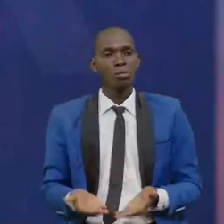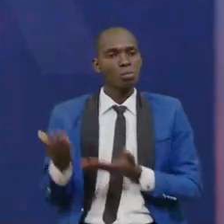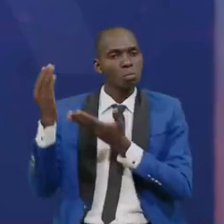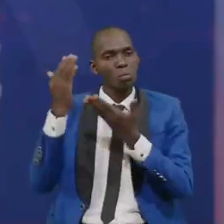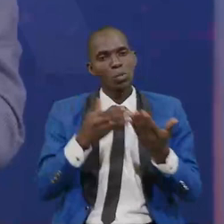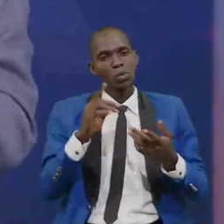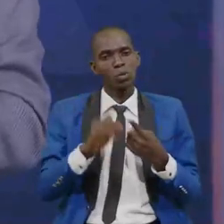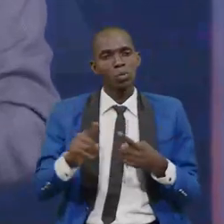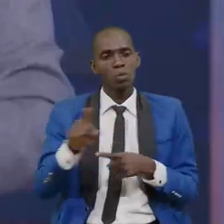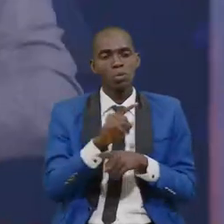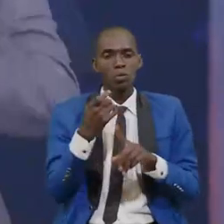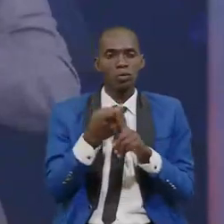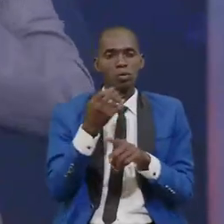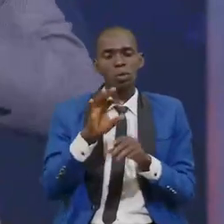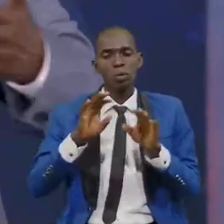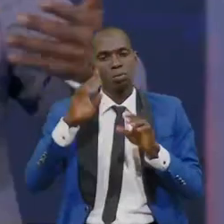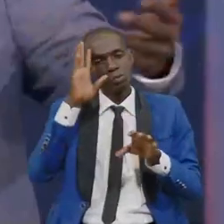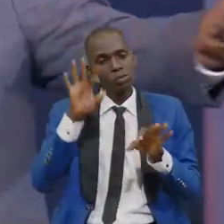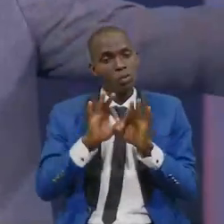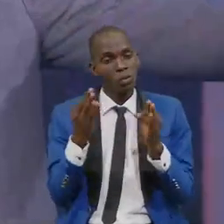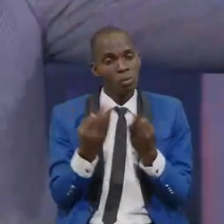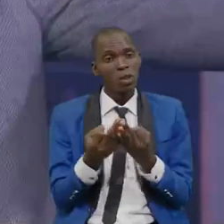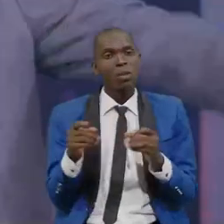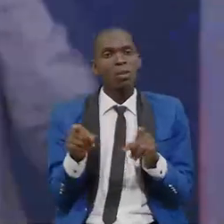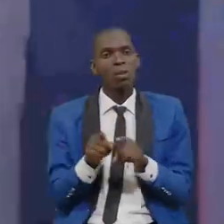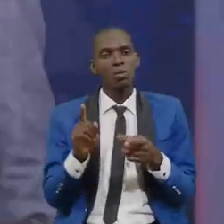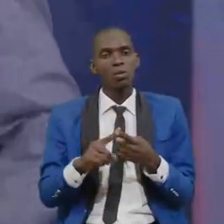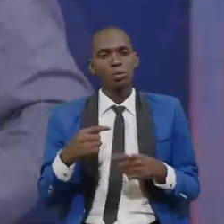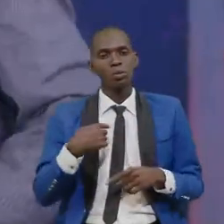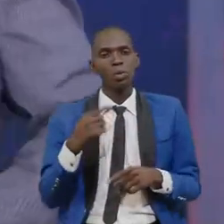l'écouterez dans tout ce qu'il vous dira.